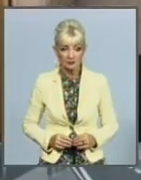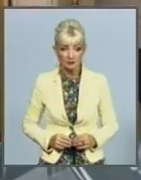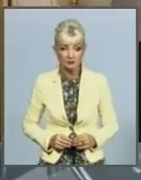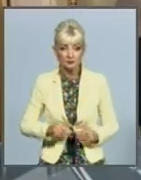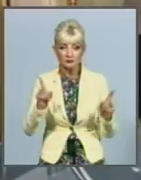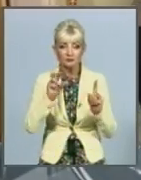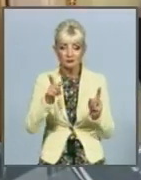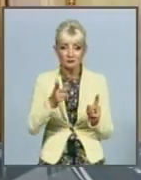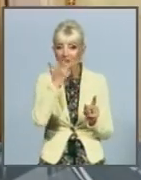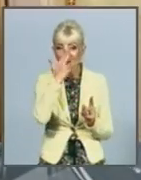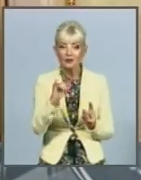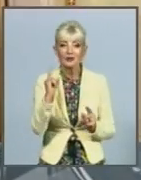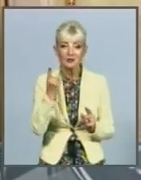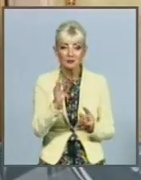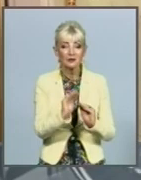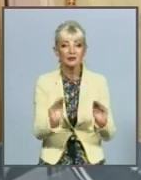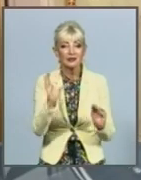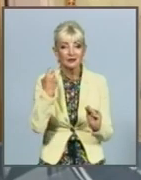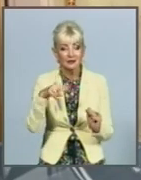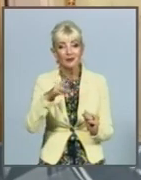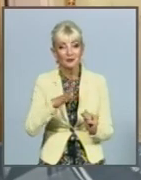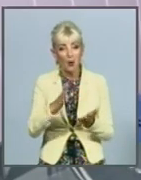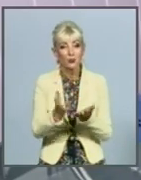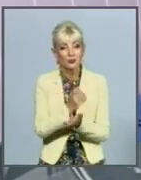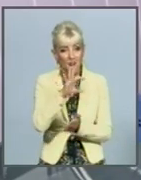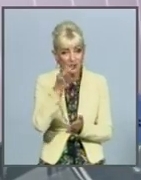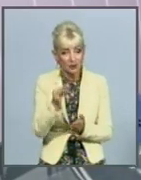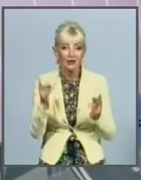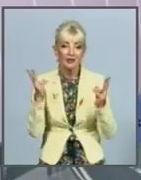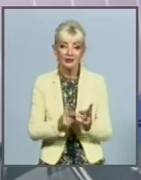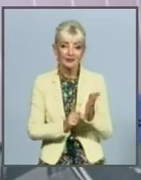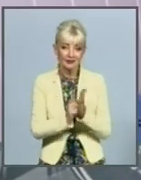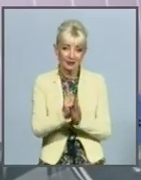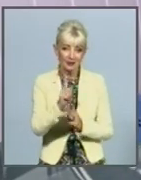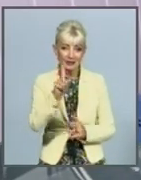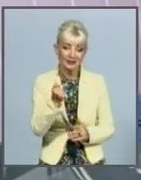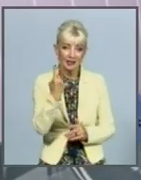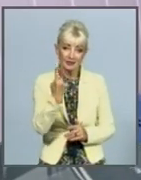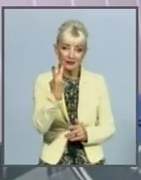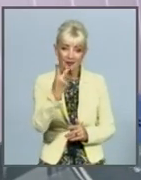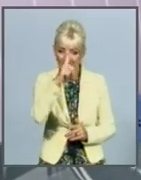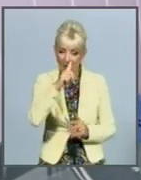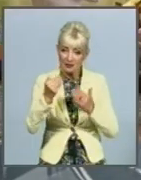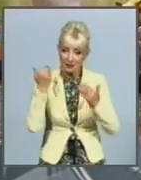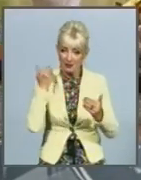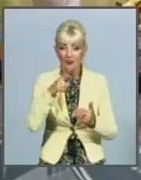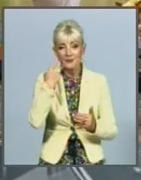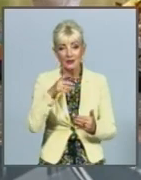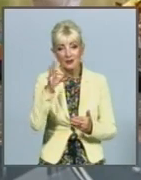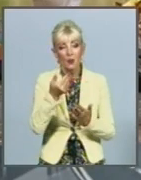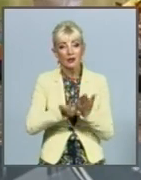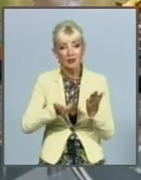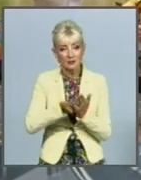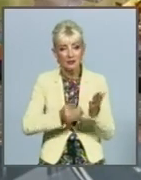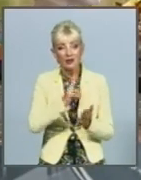Щоб адаптація дитини до дитсадку була успішною, необхідно починати її за 1-2 місяці. Про це йдеться у